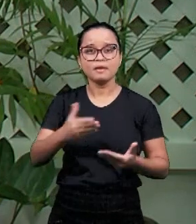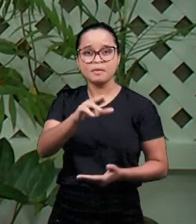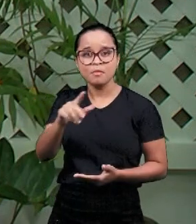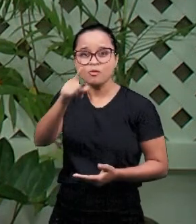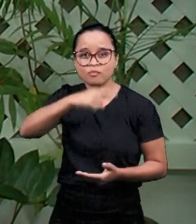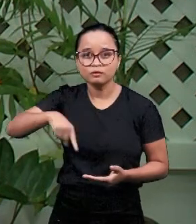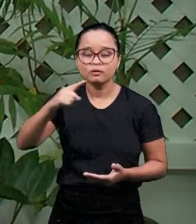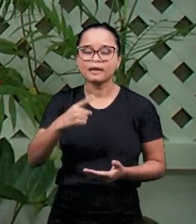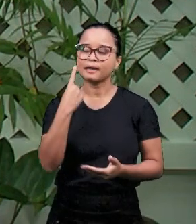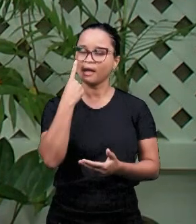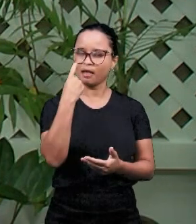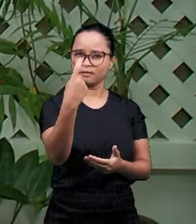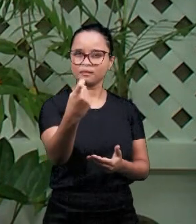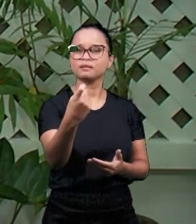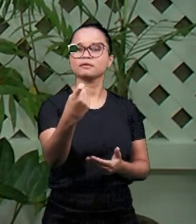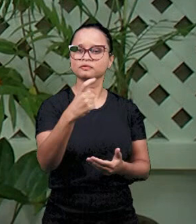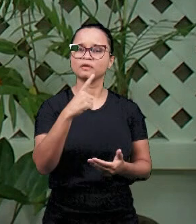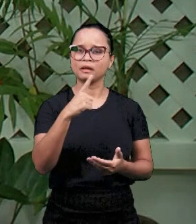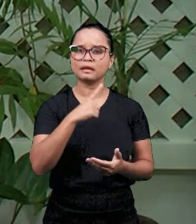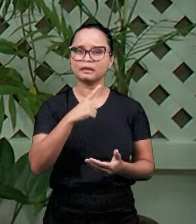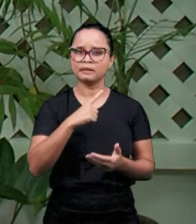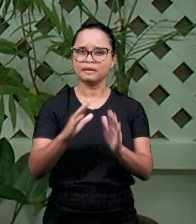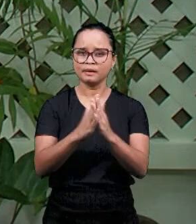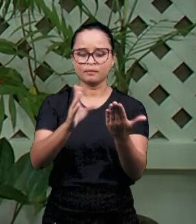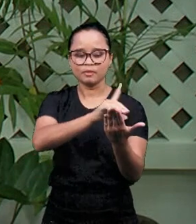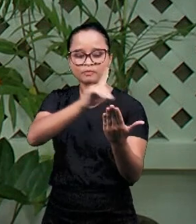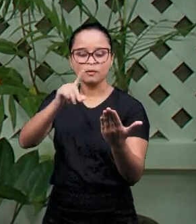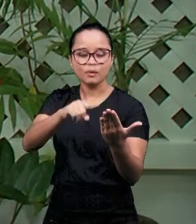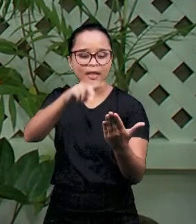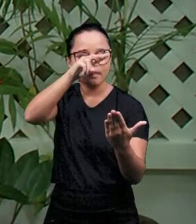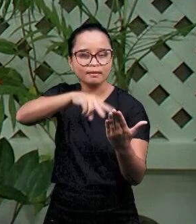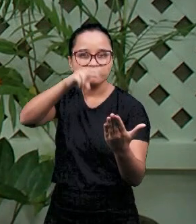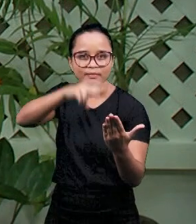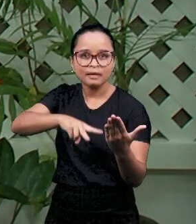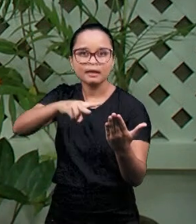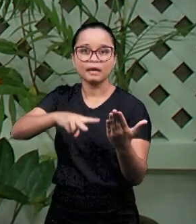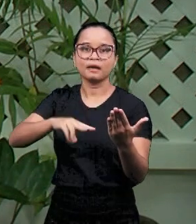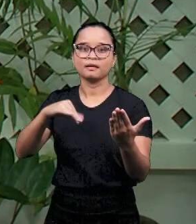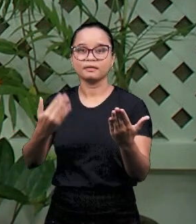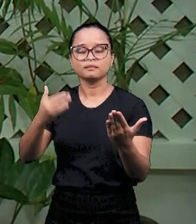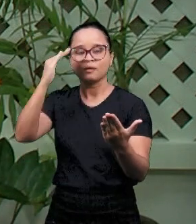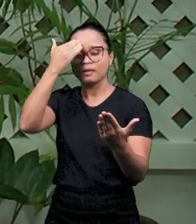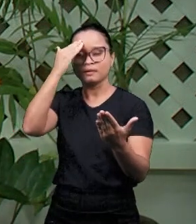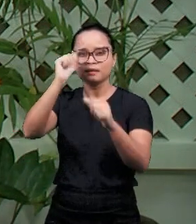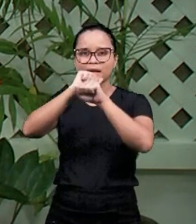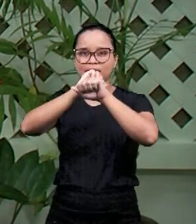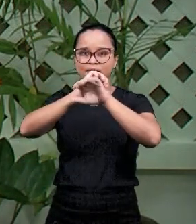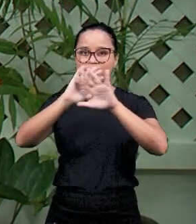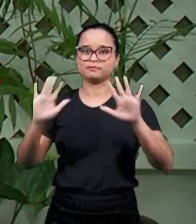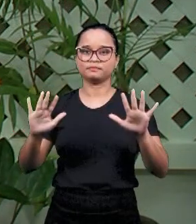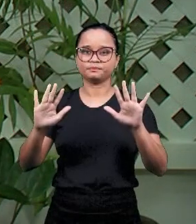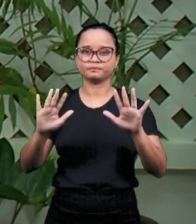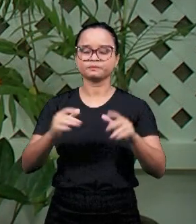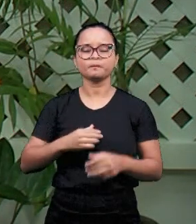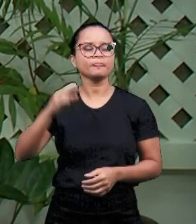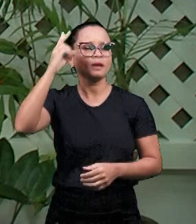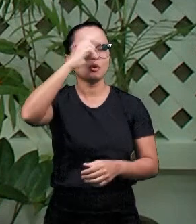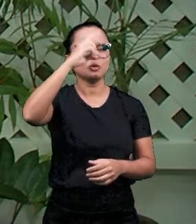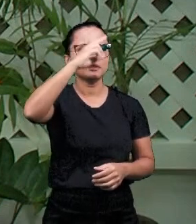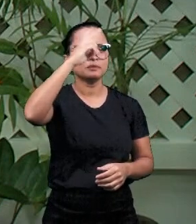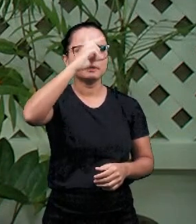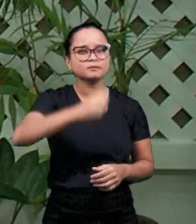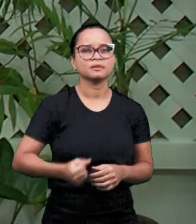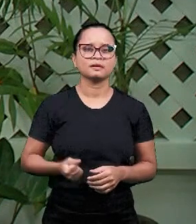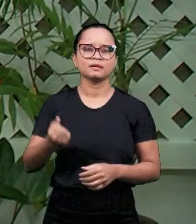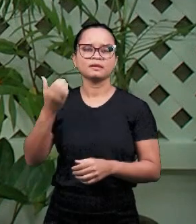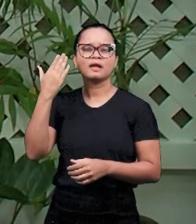la parole, elle change la pensée des gens. Je me rappelle que ma mère, quand